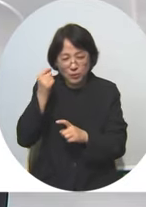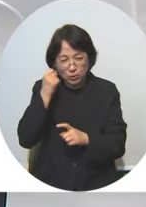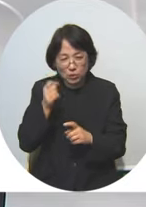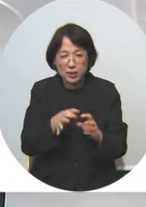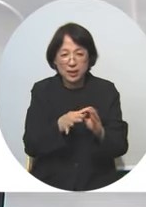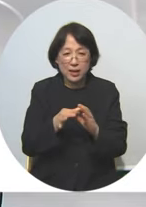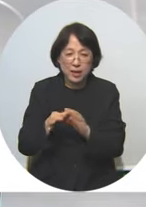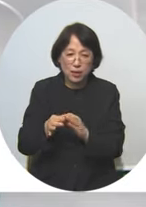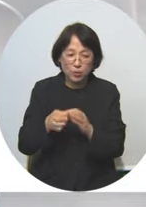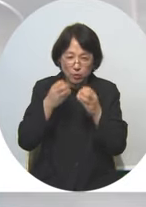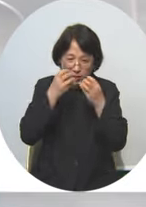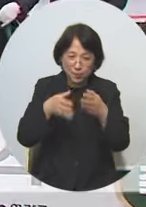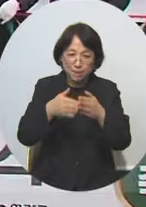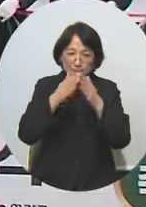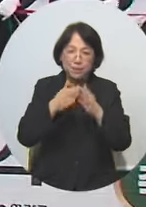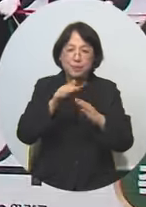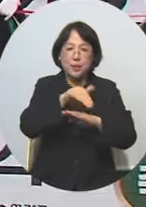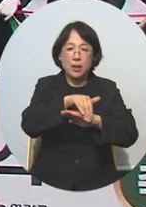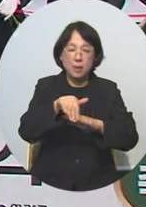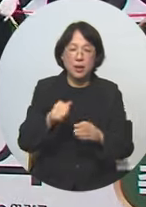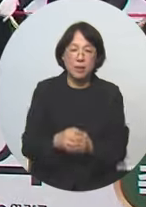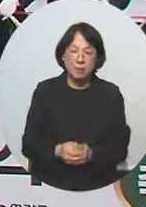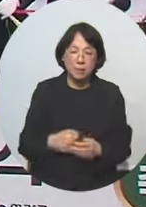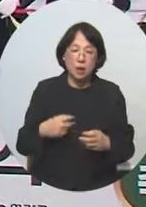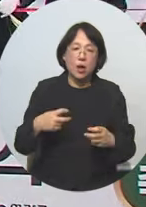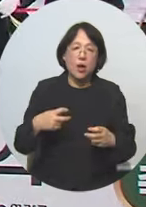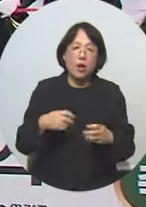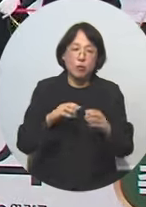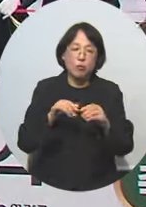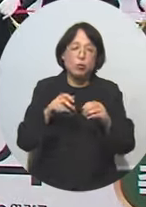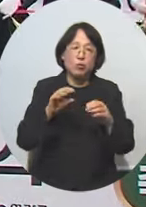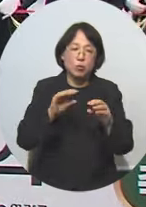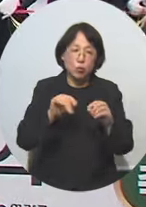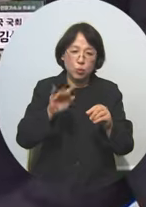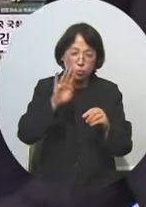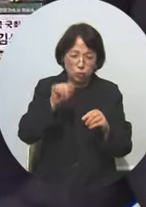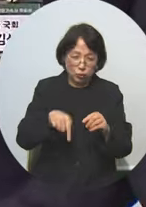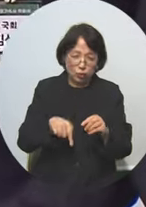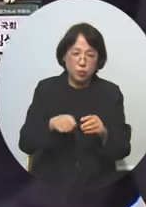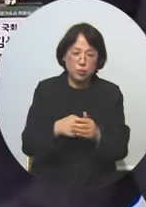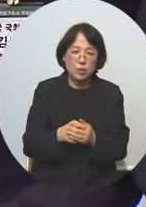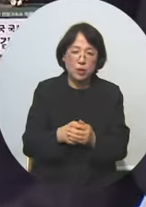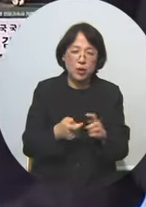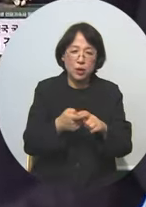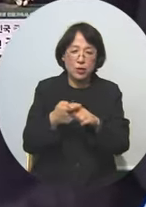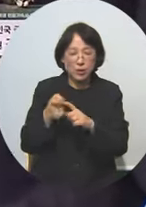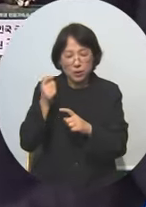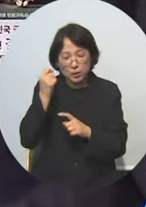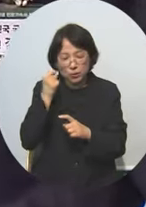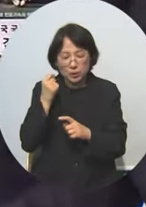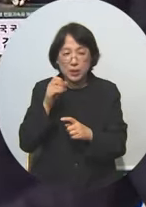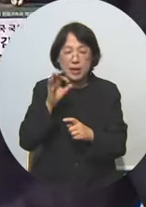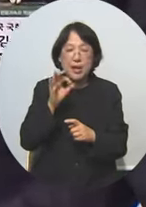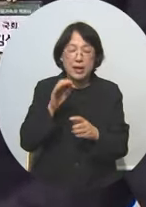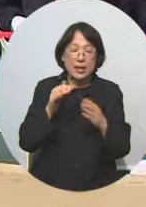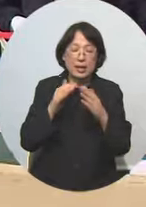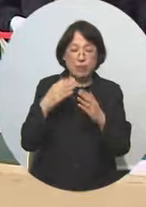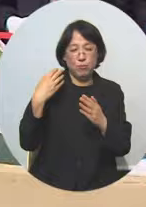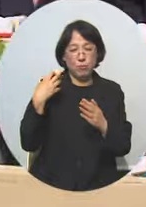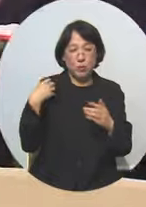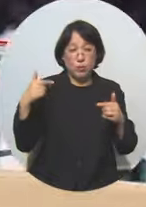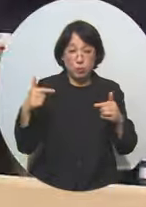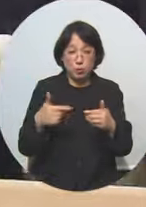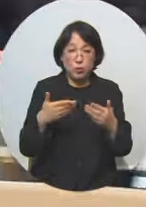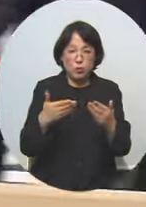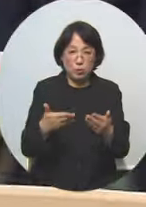이어서 착공할 계획으로 있습니다. 국토부 역시 연합기숙사가 주거비 부담을 덜어주는 역할을 하는 만큼 연합기숙사 확대를 위한